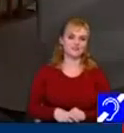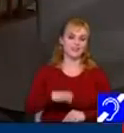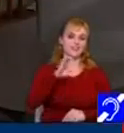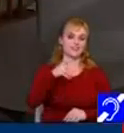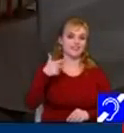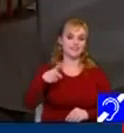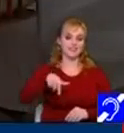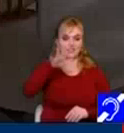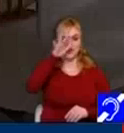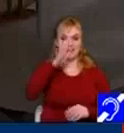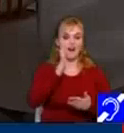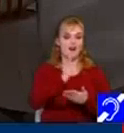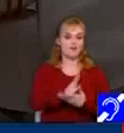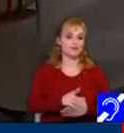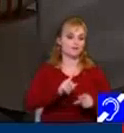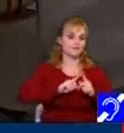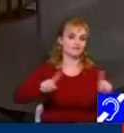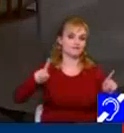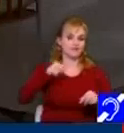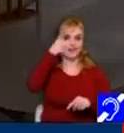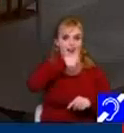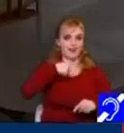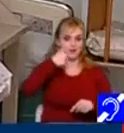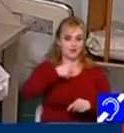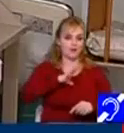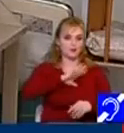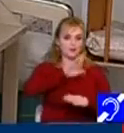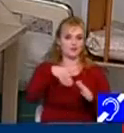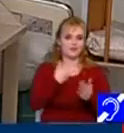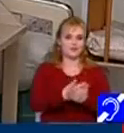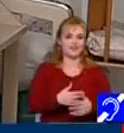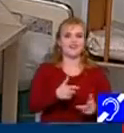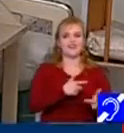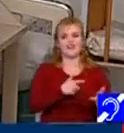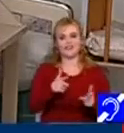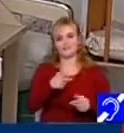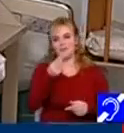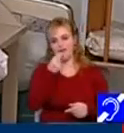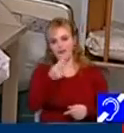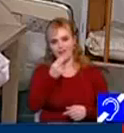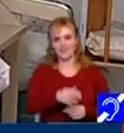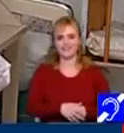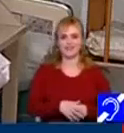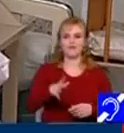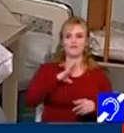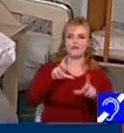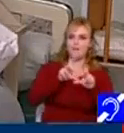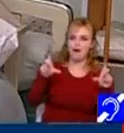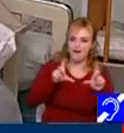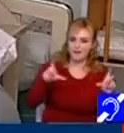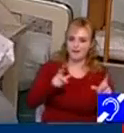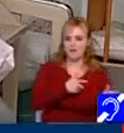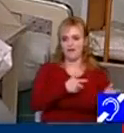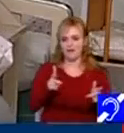Silvia Grițuc din Chișinău a avut cel mai deosebit revelion de până acum. Am gătit mâncare pe la magazin,